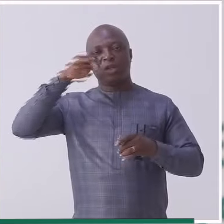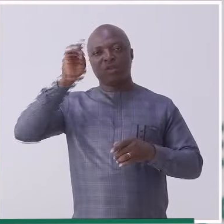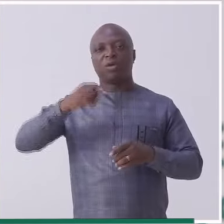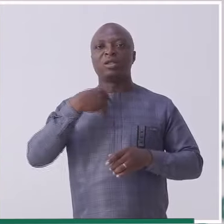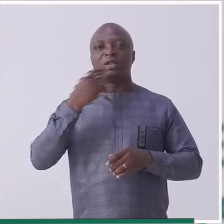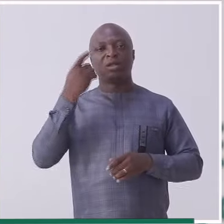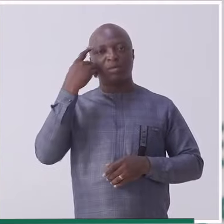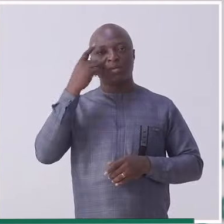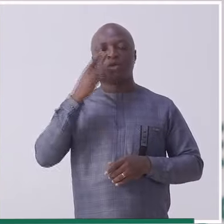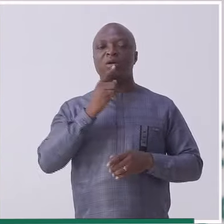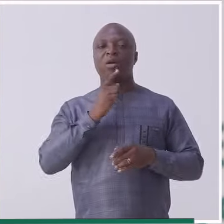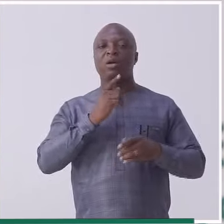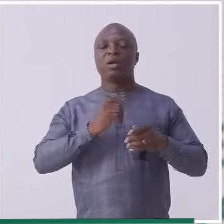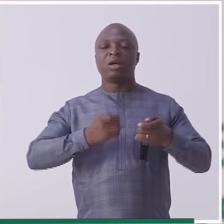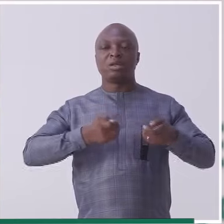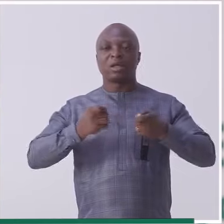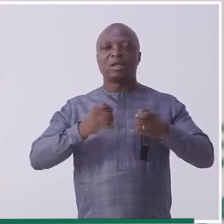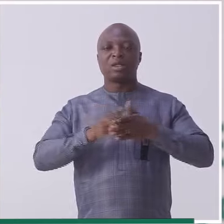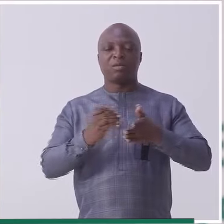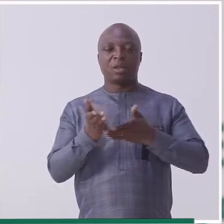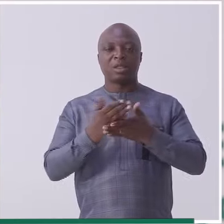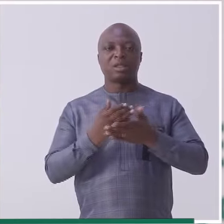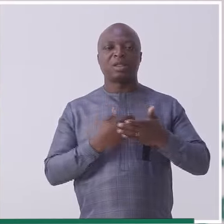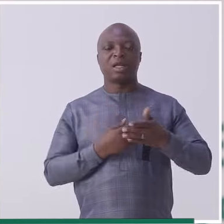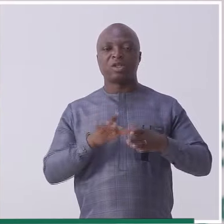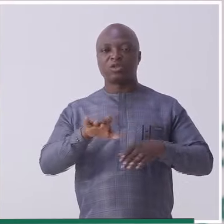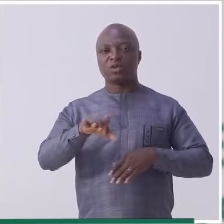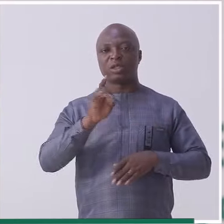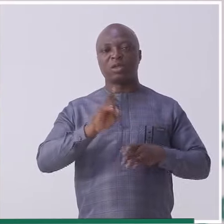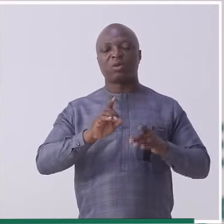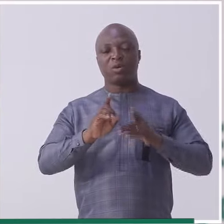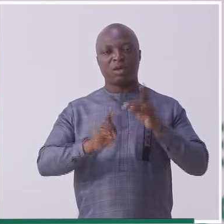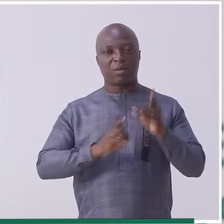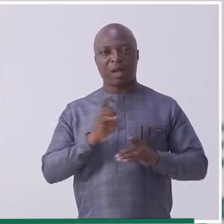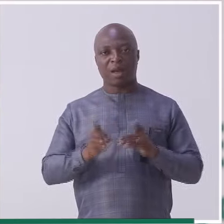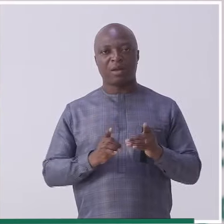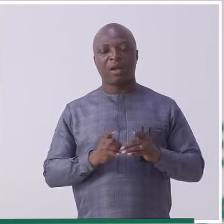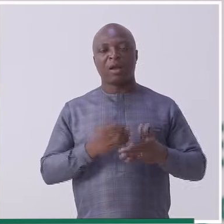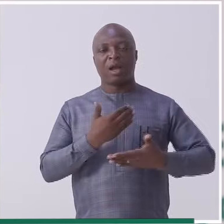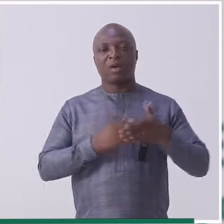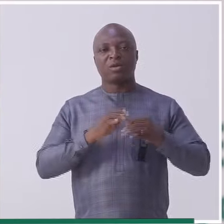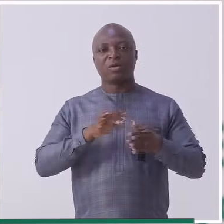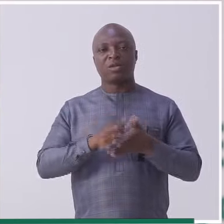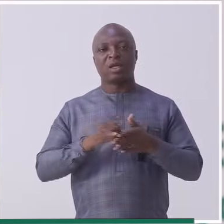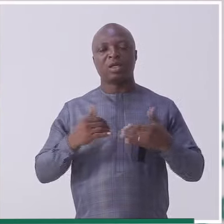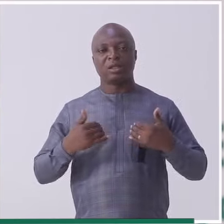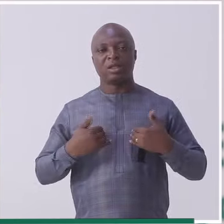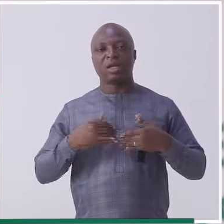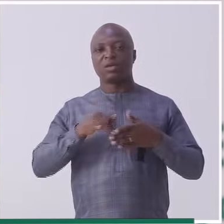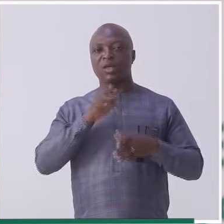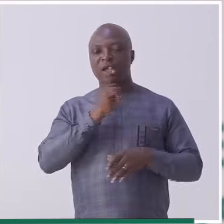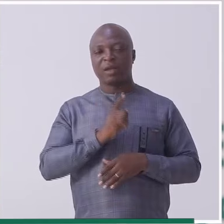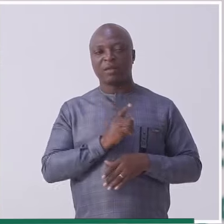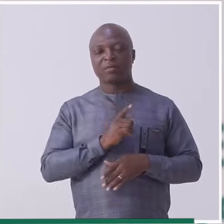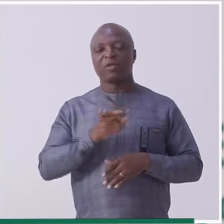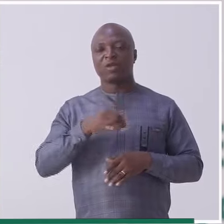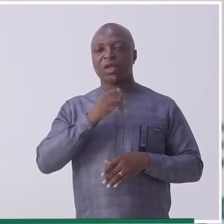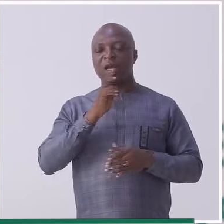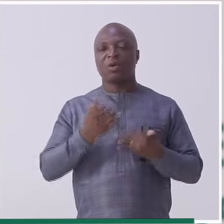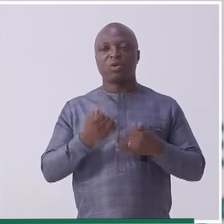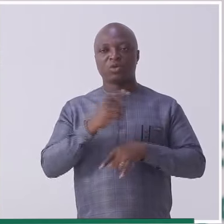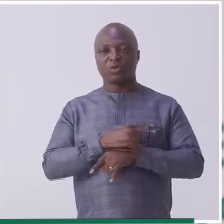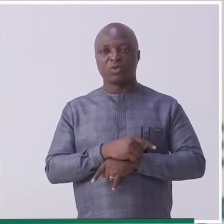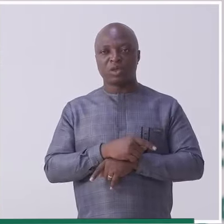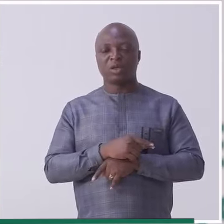dire pour assumer la position qu'il a choisie au départ. À côté de ça, il y a ce qui est. Et ce qui est